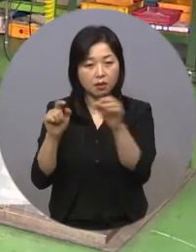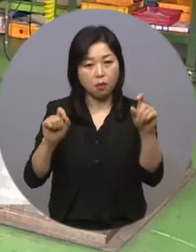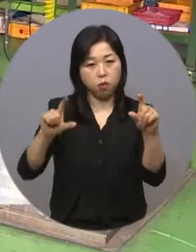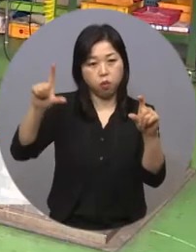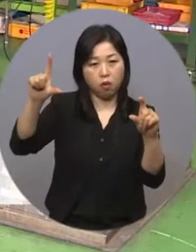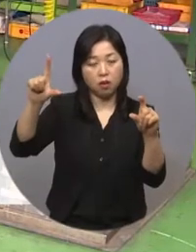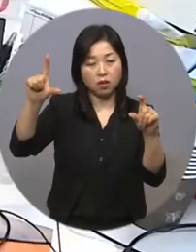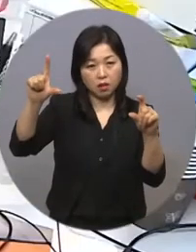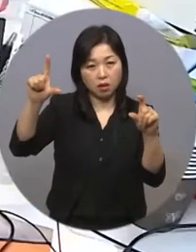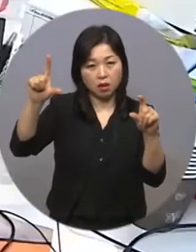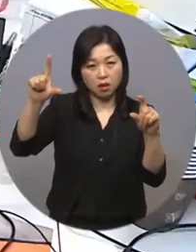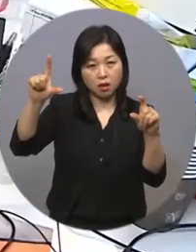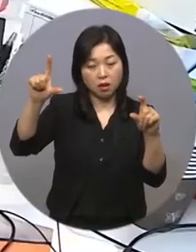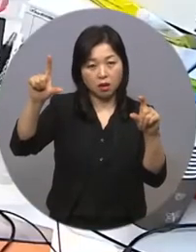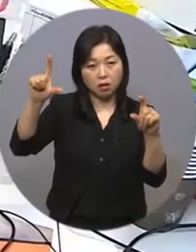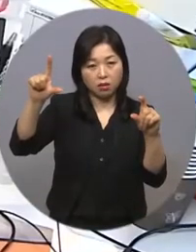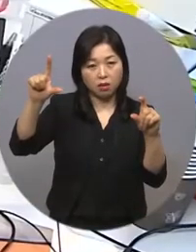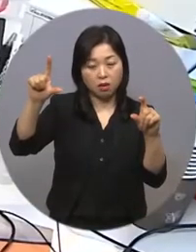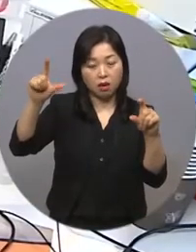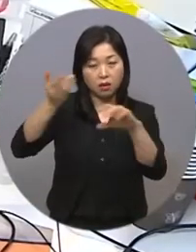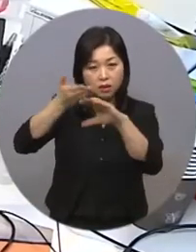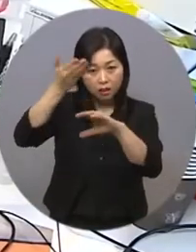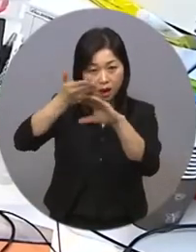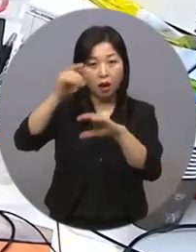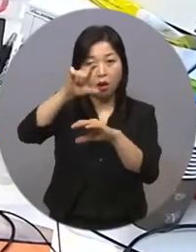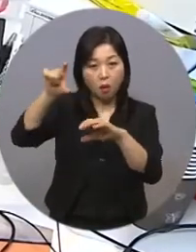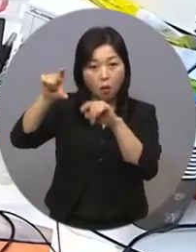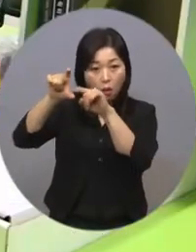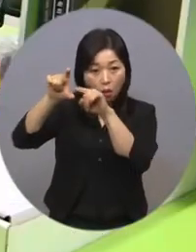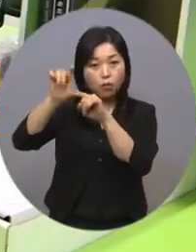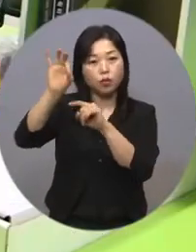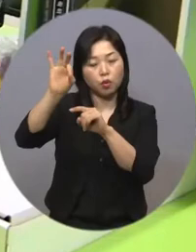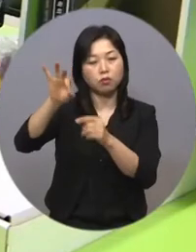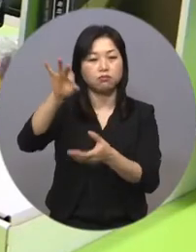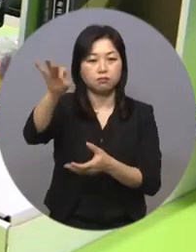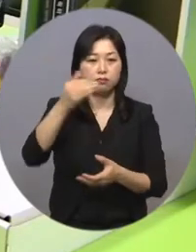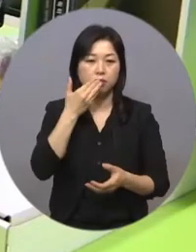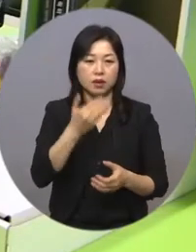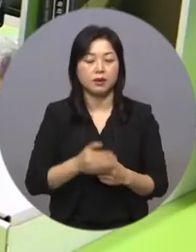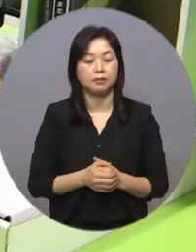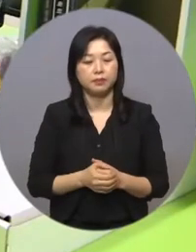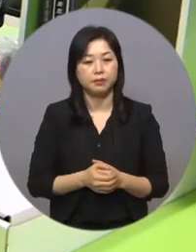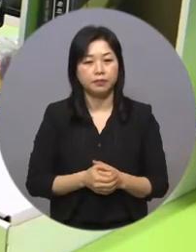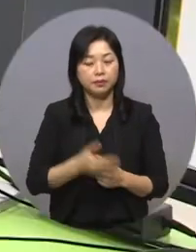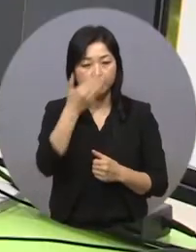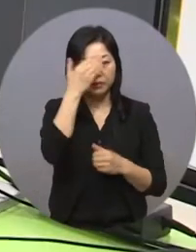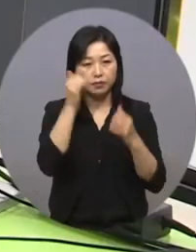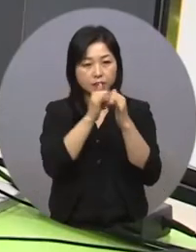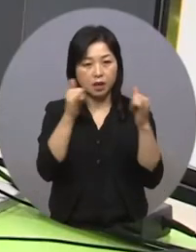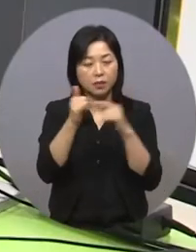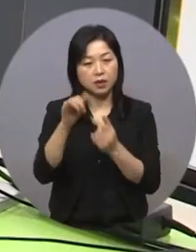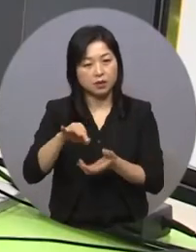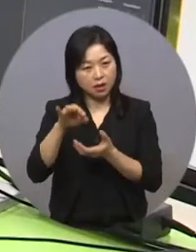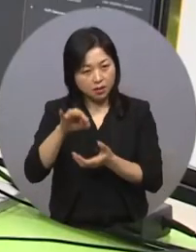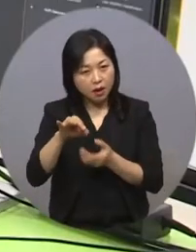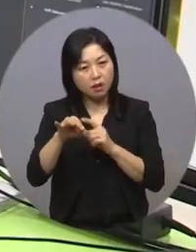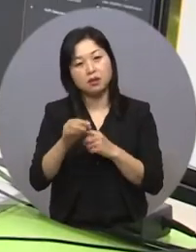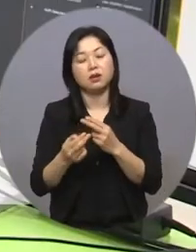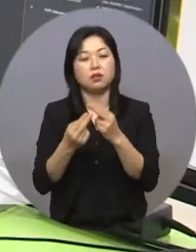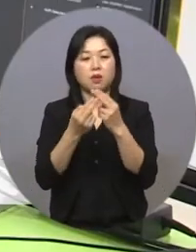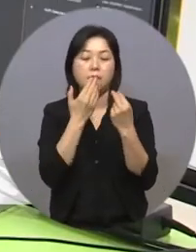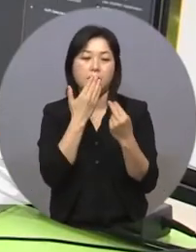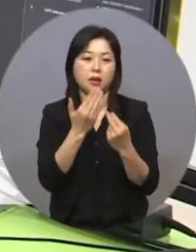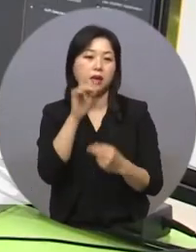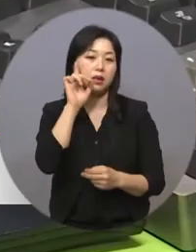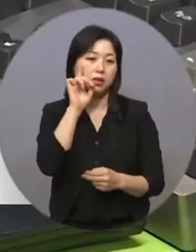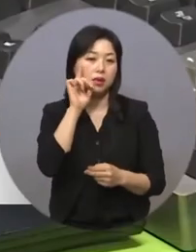초과분 을 지급할 수 있도록 제도가 개선됩니다 이와 함께 청년의 자산 형성 기회를 제공하는 청년